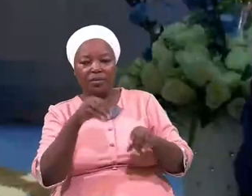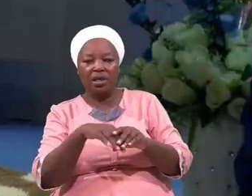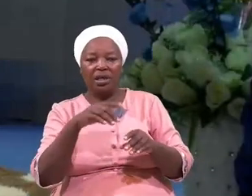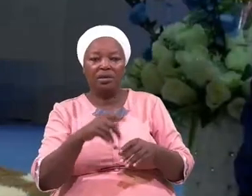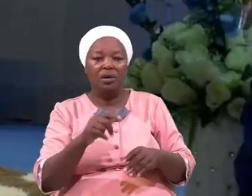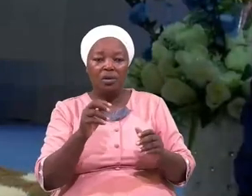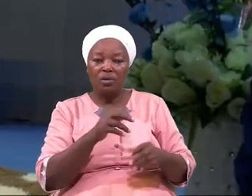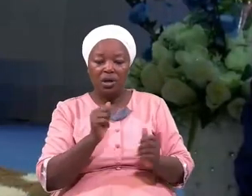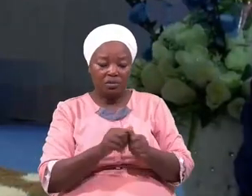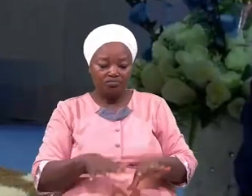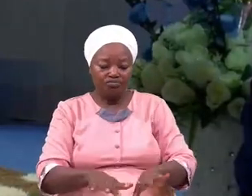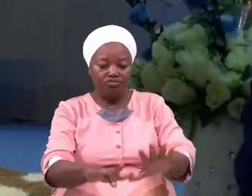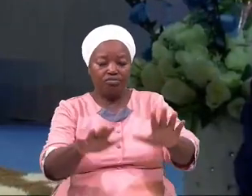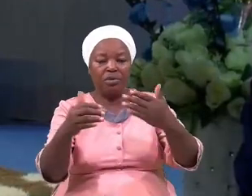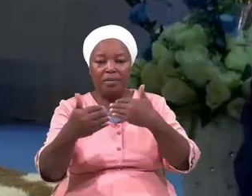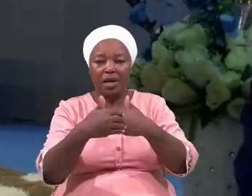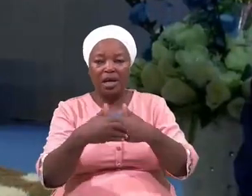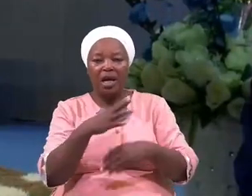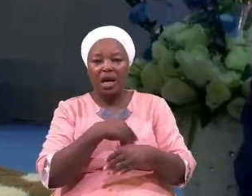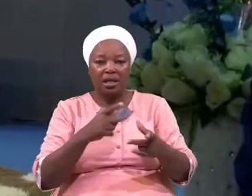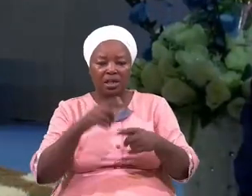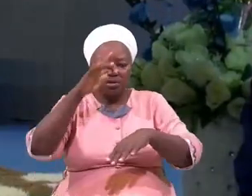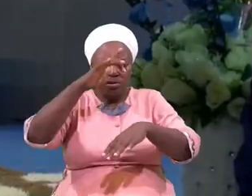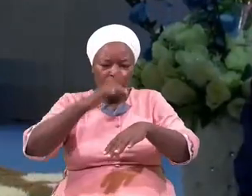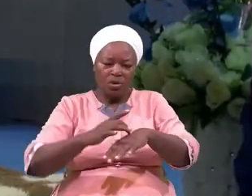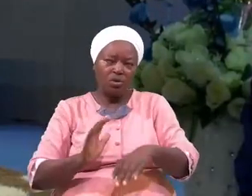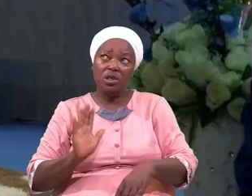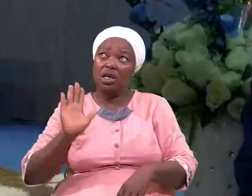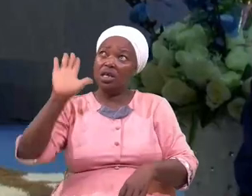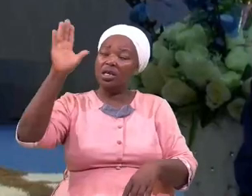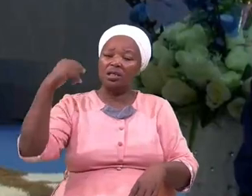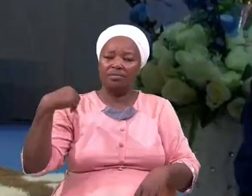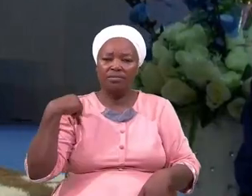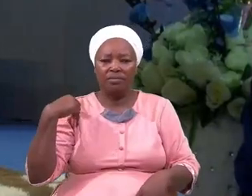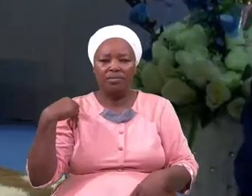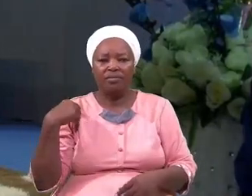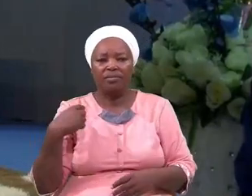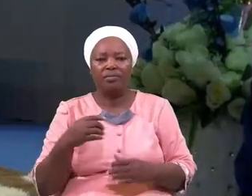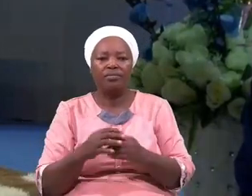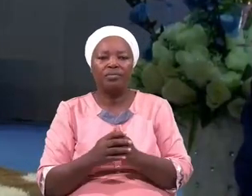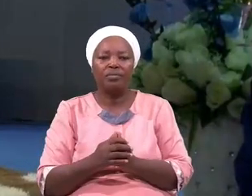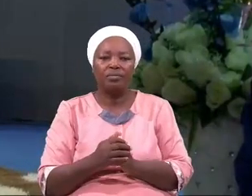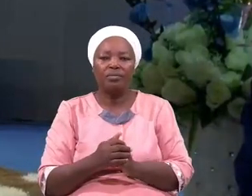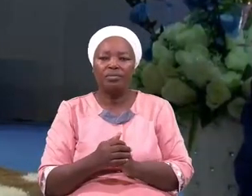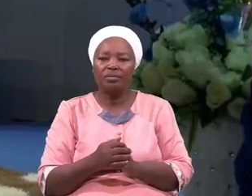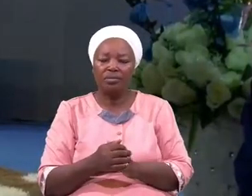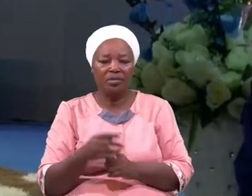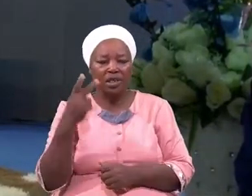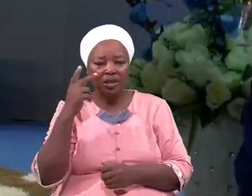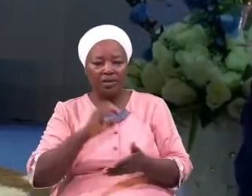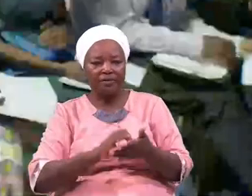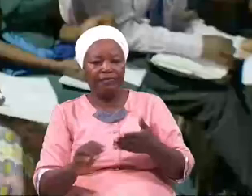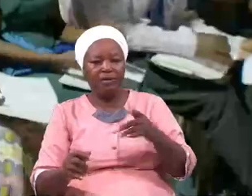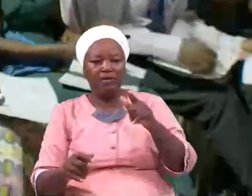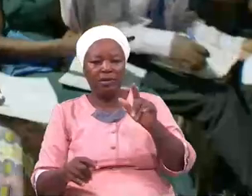Et elle est venue pas derrière la foule. Et elle a touché son vêtement. Et